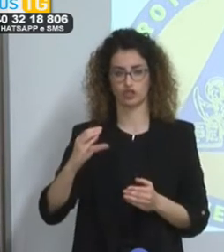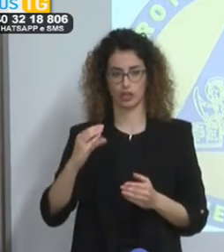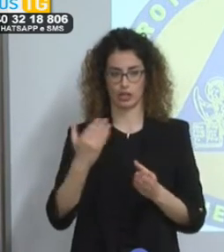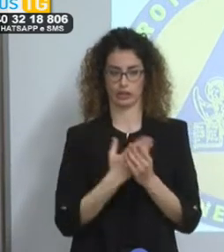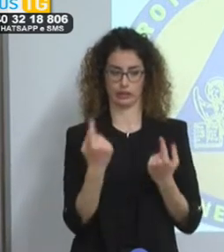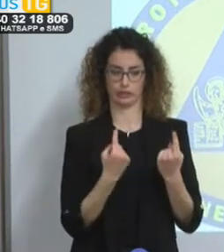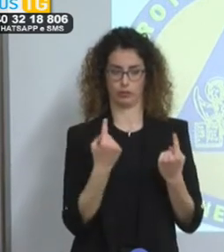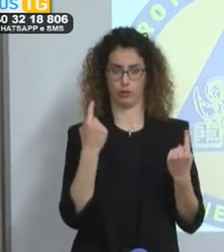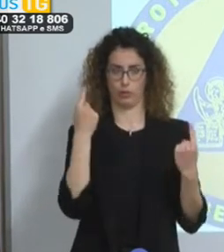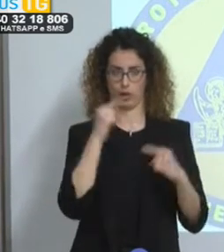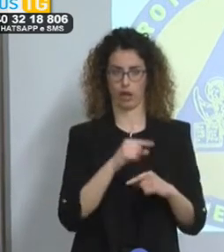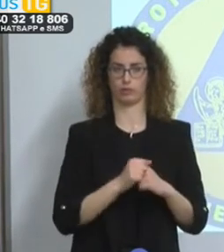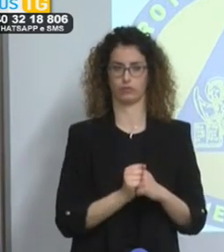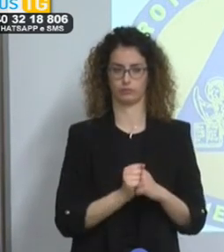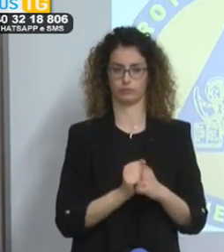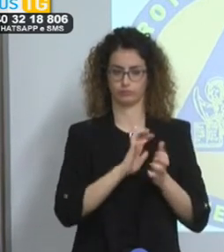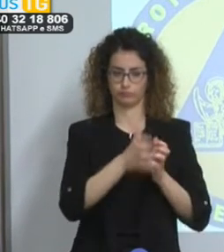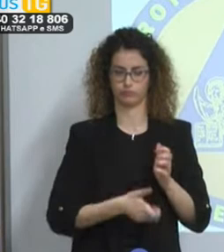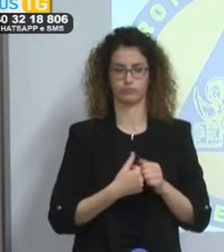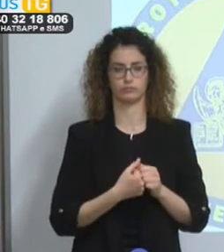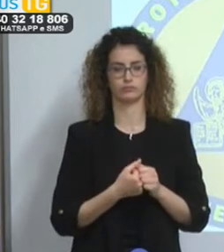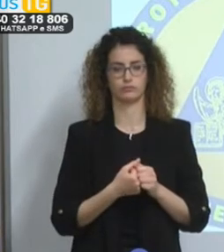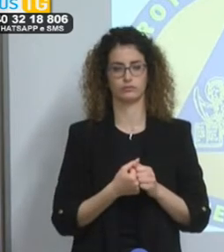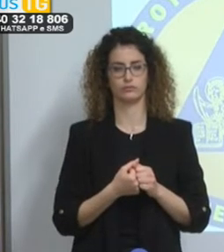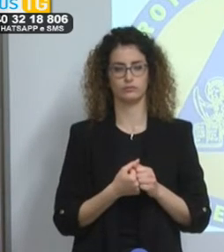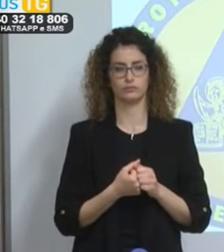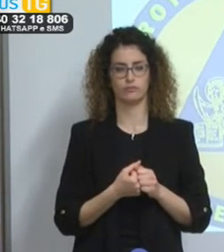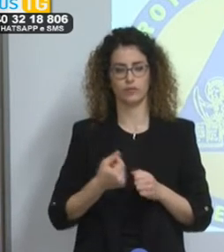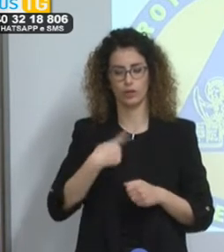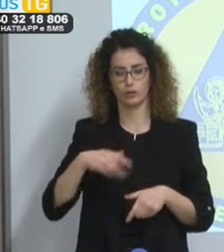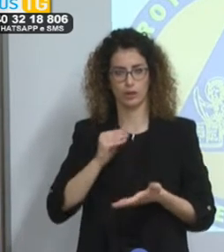complicato. Certo. E insomma, noi siamo stati presenti